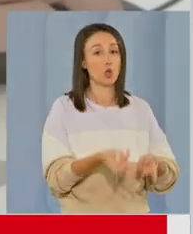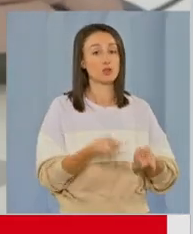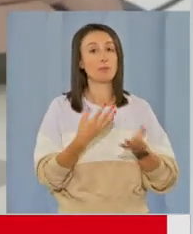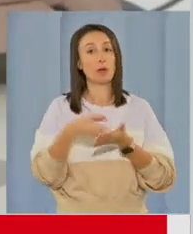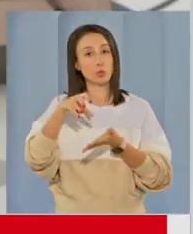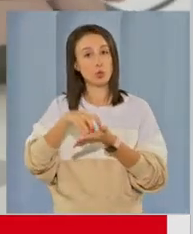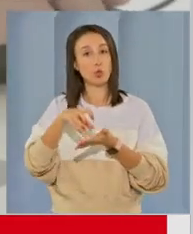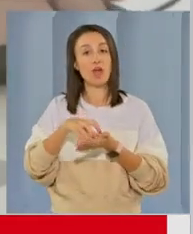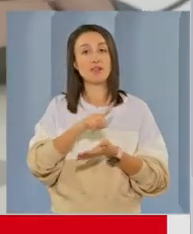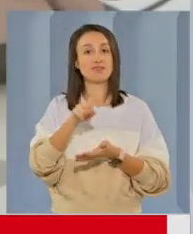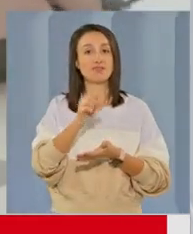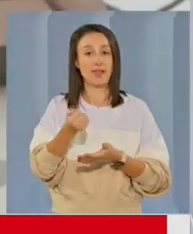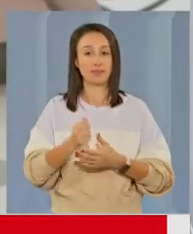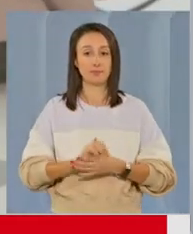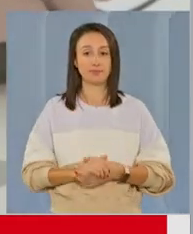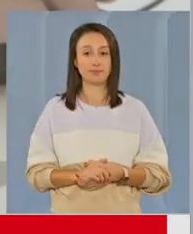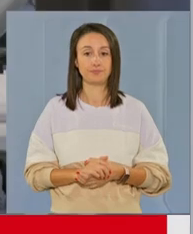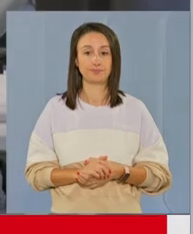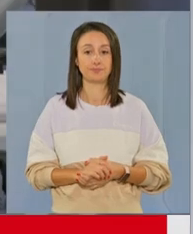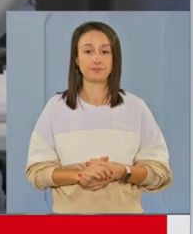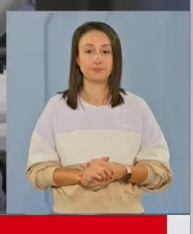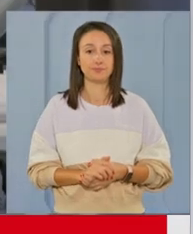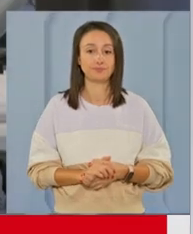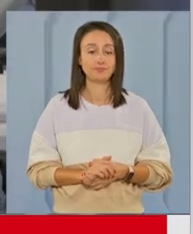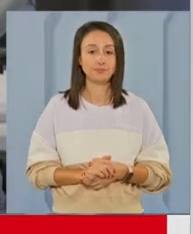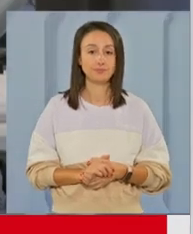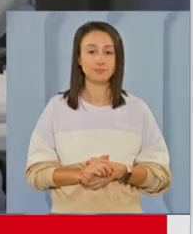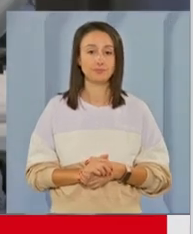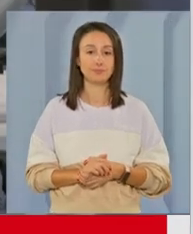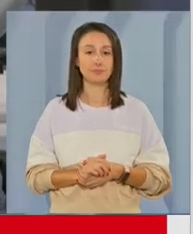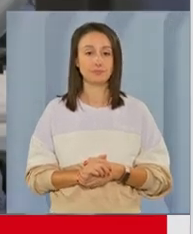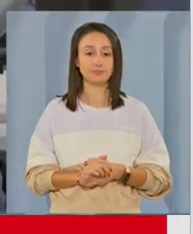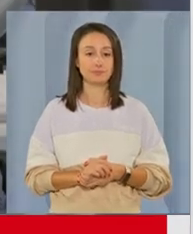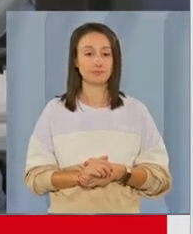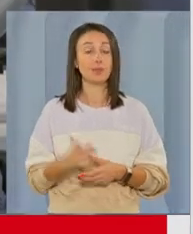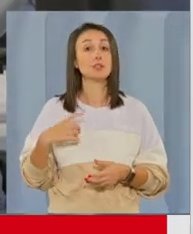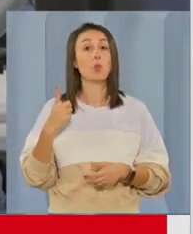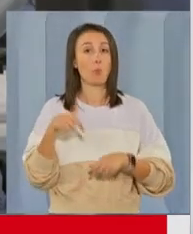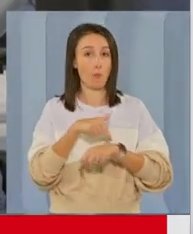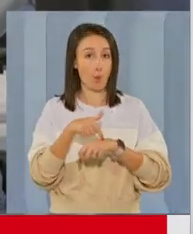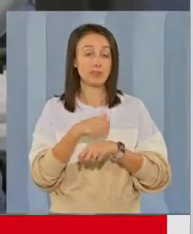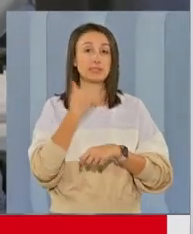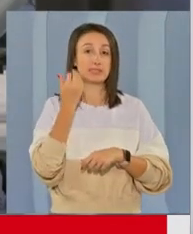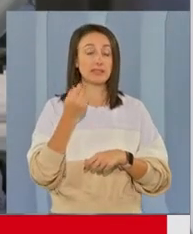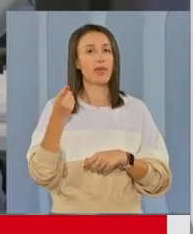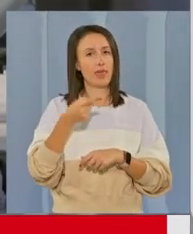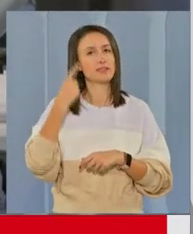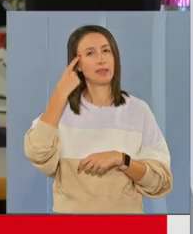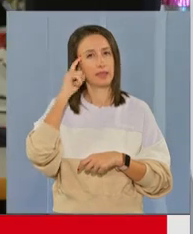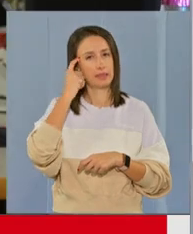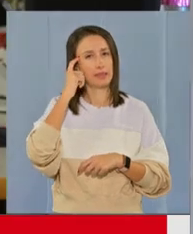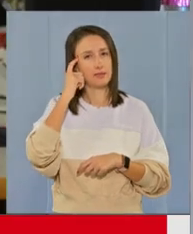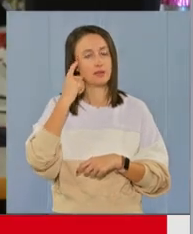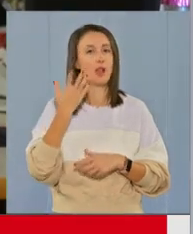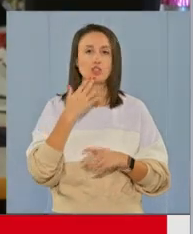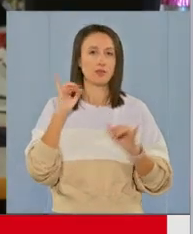zona aceasta, spre cei din generația Z, fiind un moment în care ei se gândesc totuși la